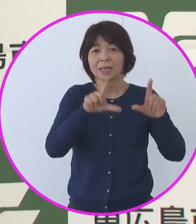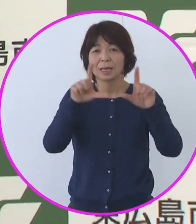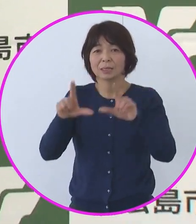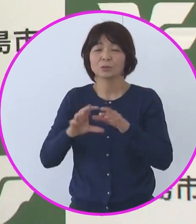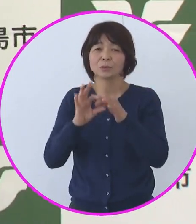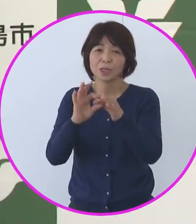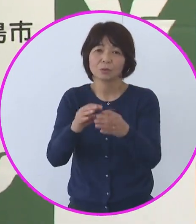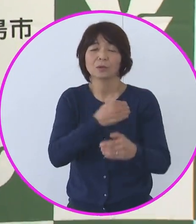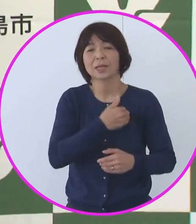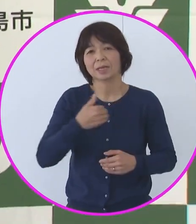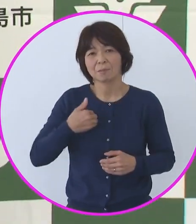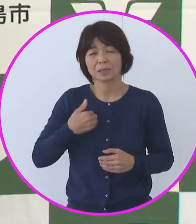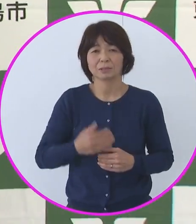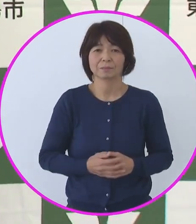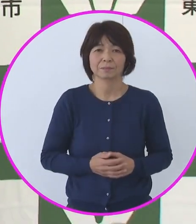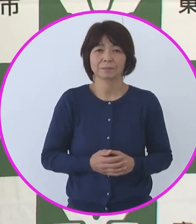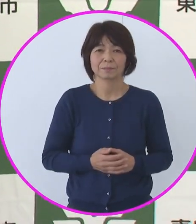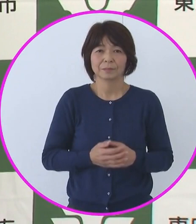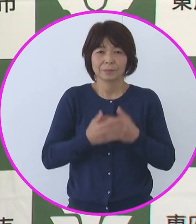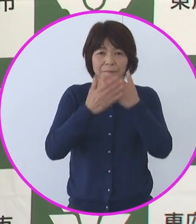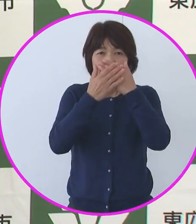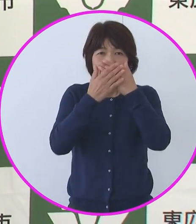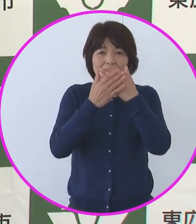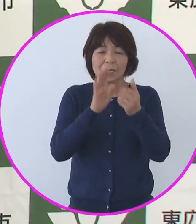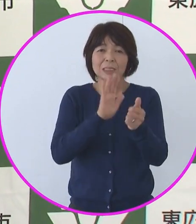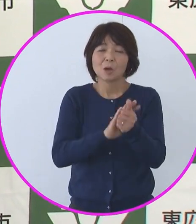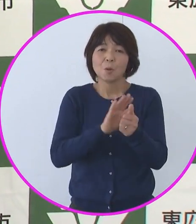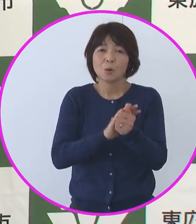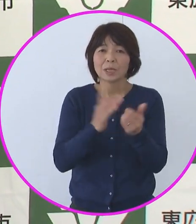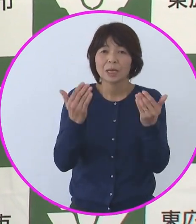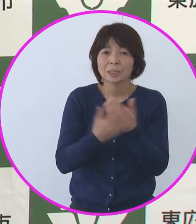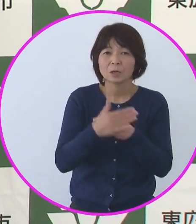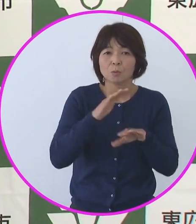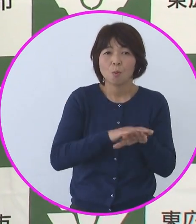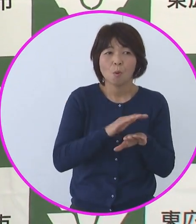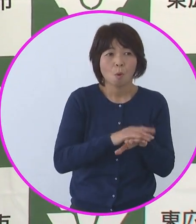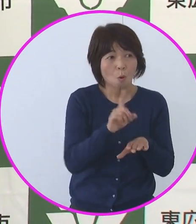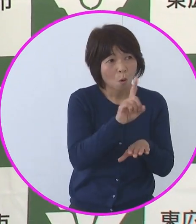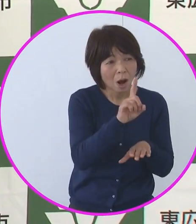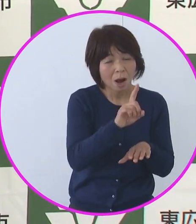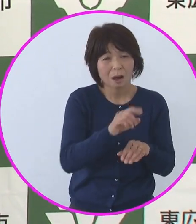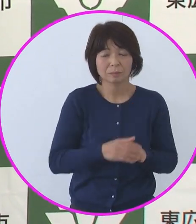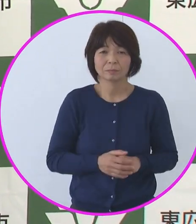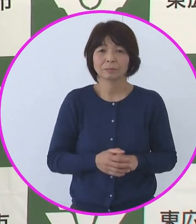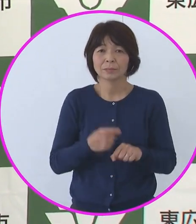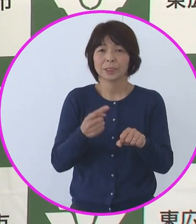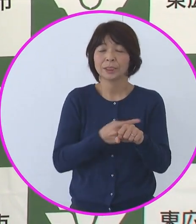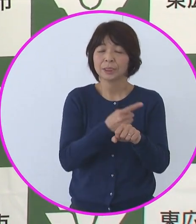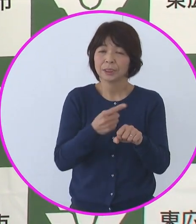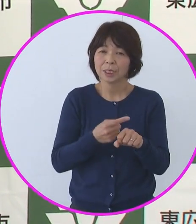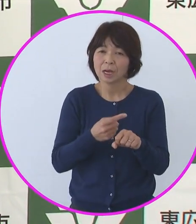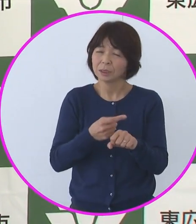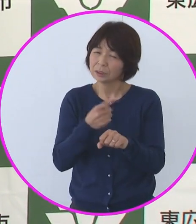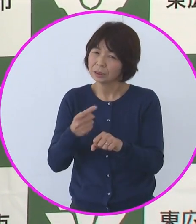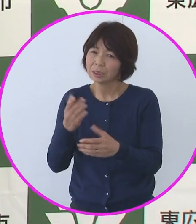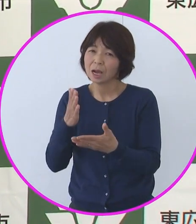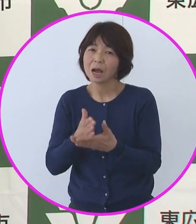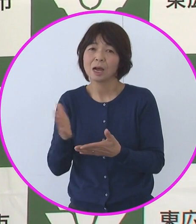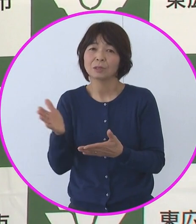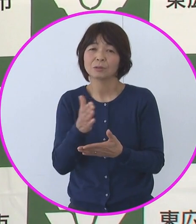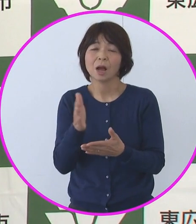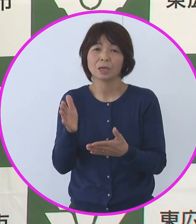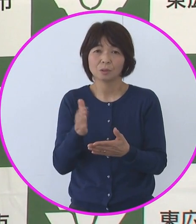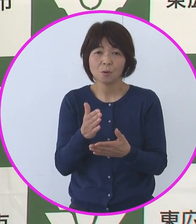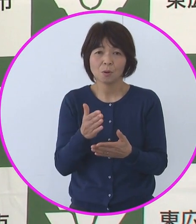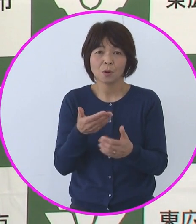。 認知症サポーターになるにはどうしたらいいんでしょう？ 60分から90分の認知症サポ